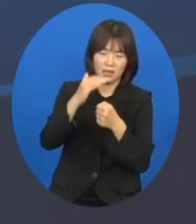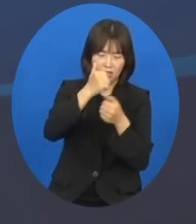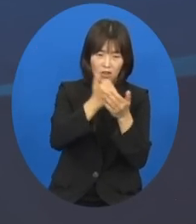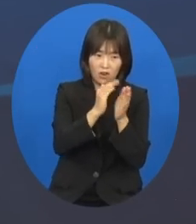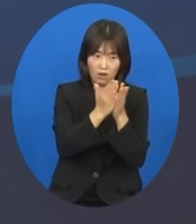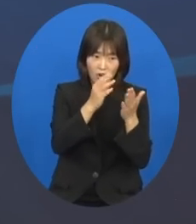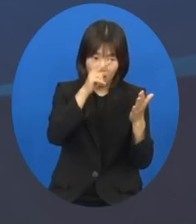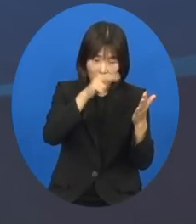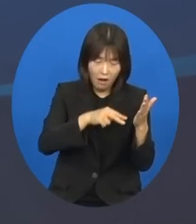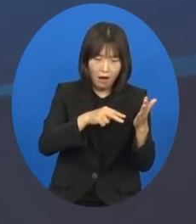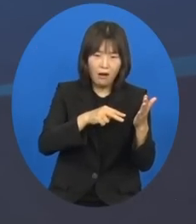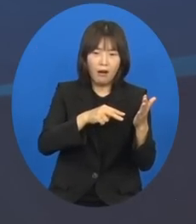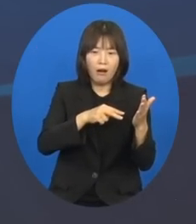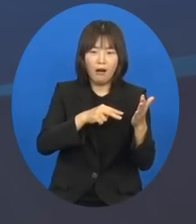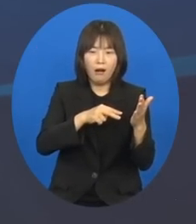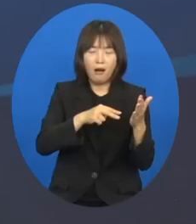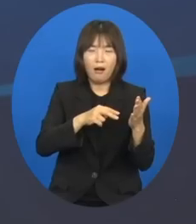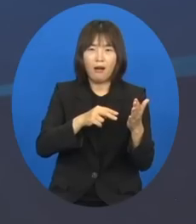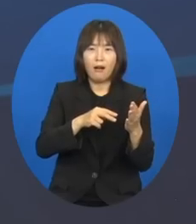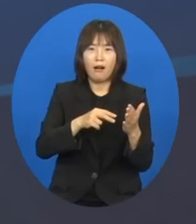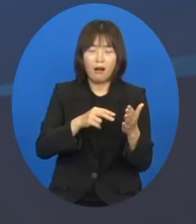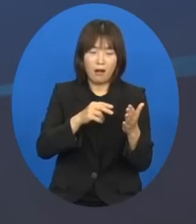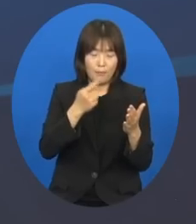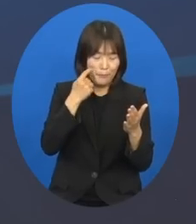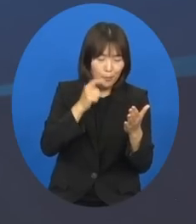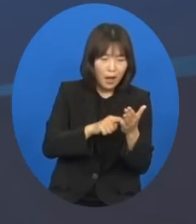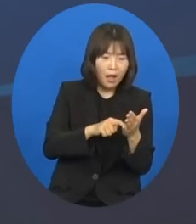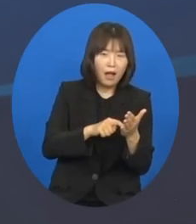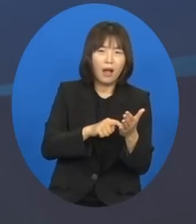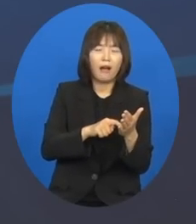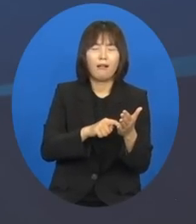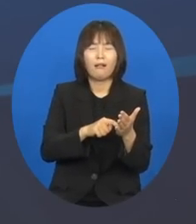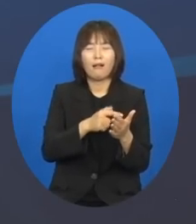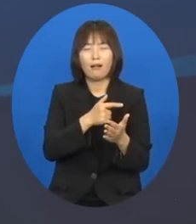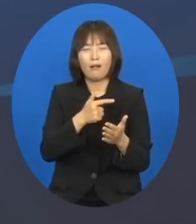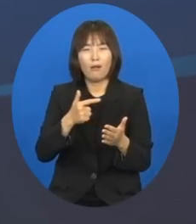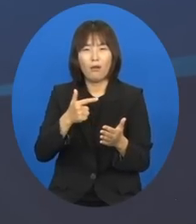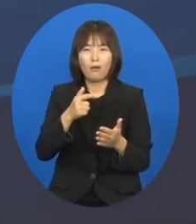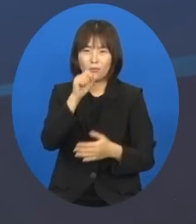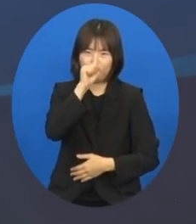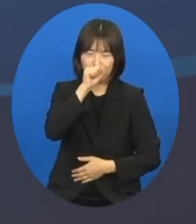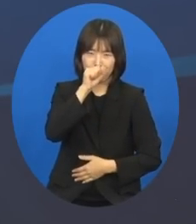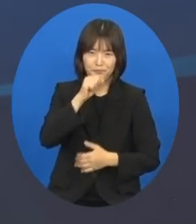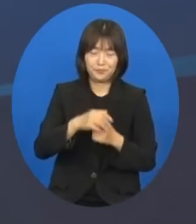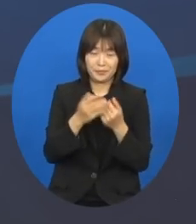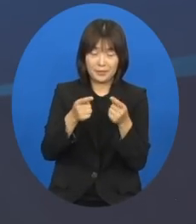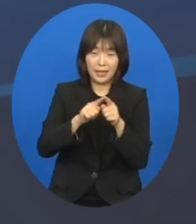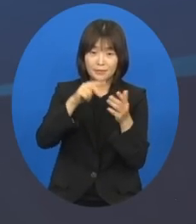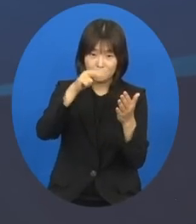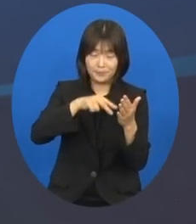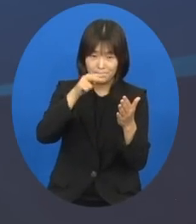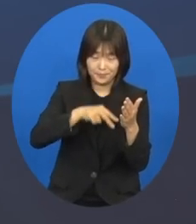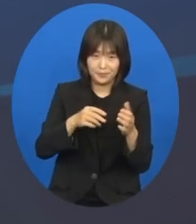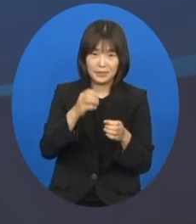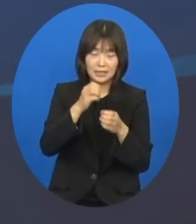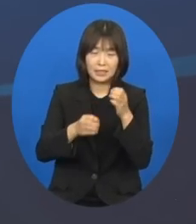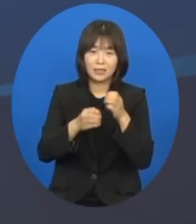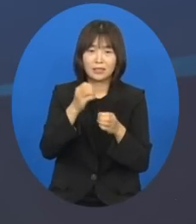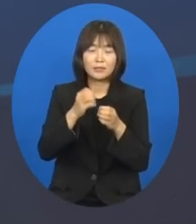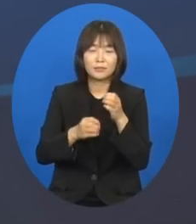읽다가 이거 만나고 제가 펄쩍펄쩍 뛰었다니까요 오고 있는 은혜라는 단어가 성경에 있더군요 같이 읽어 볼까요 시편 102편